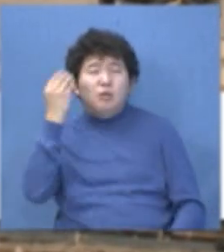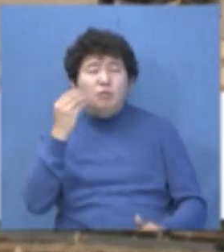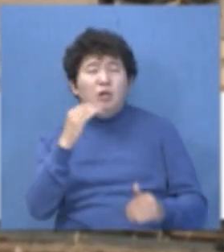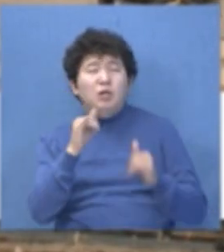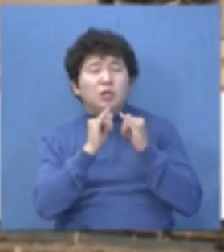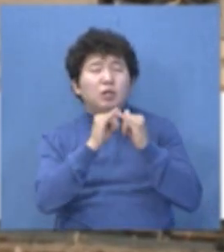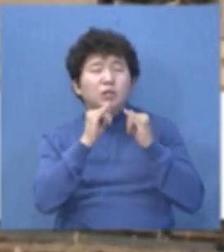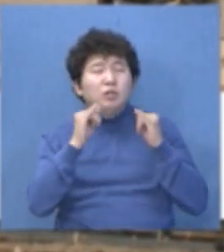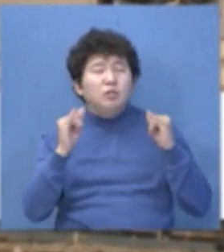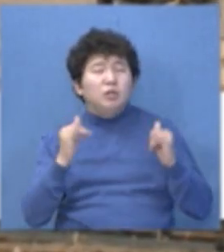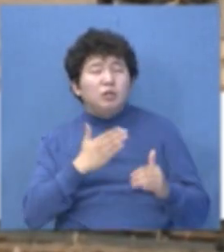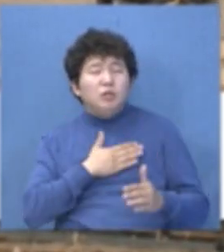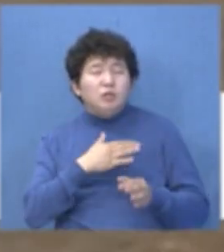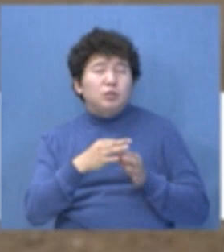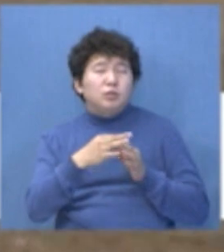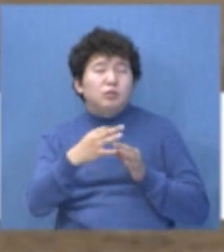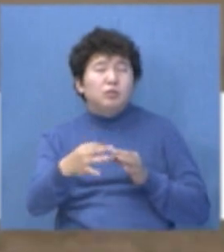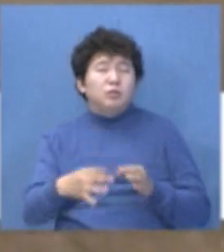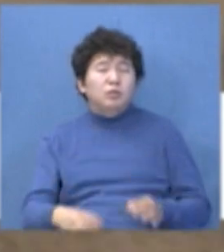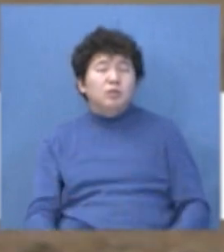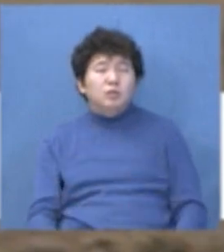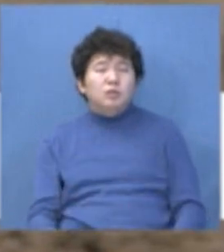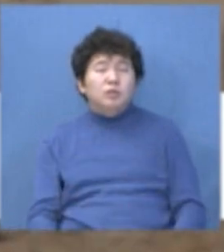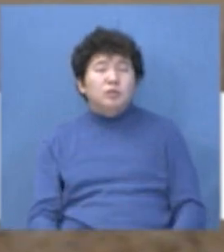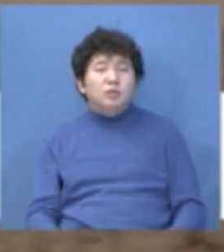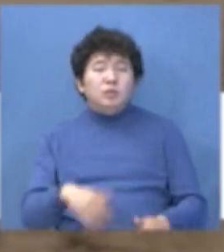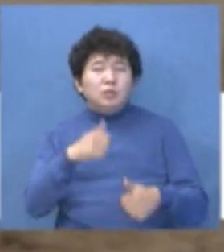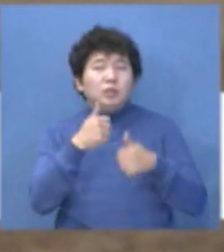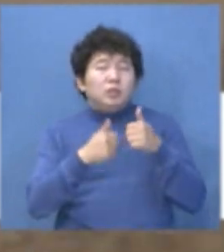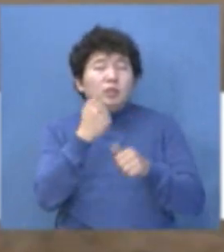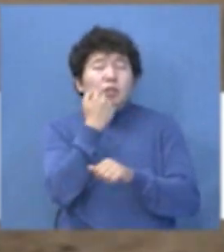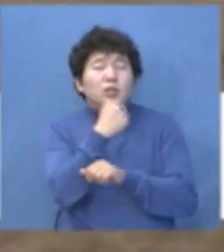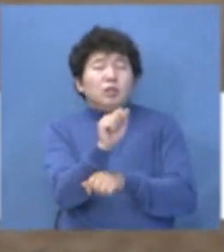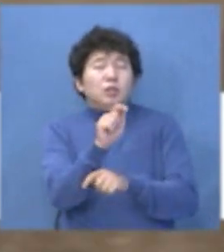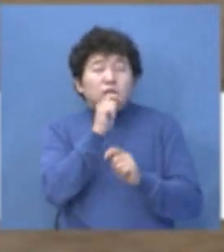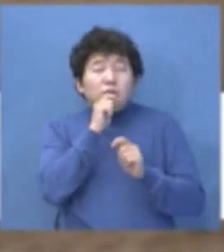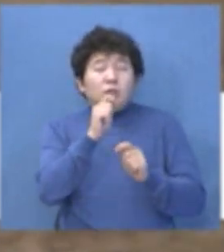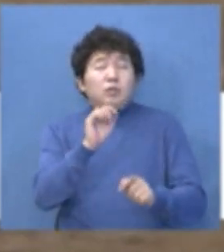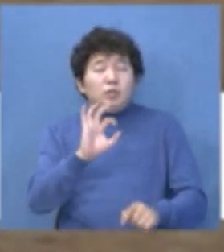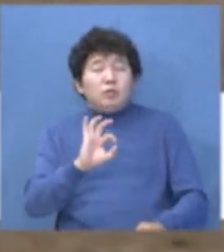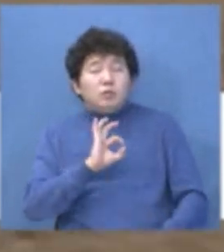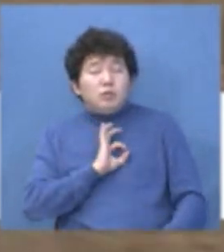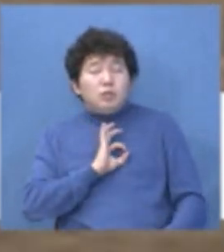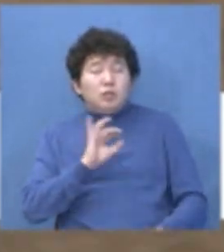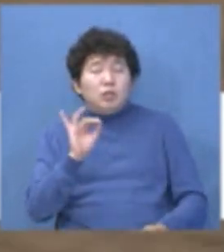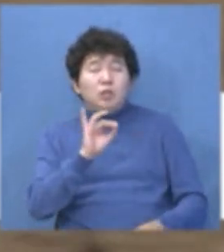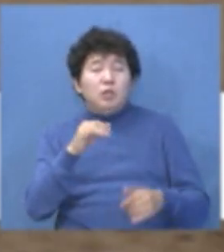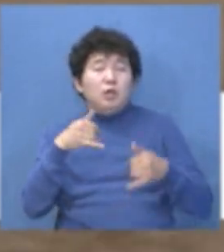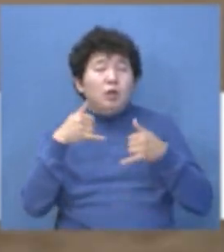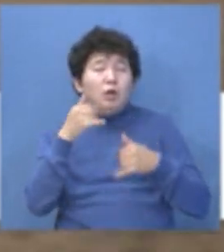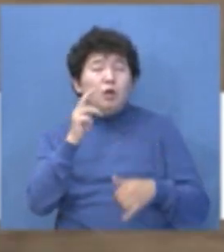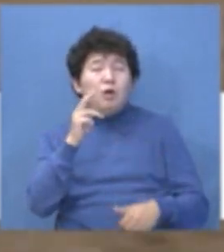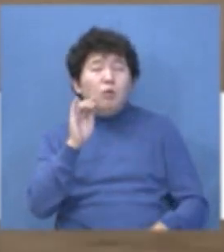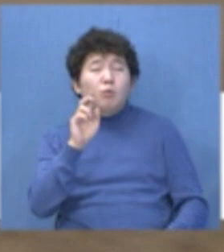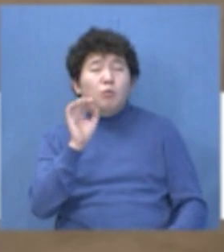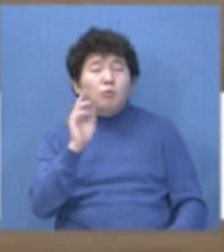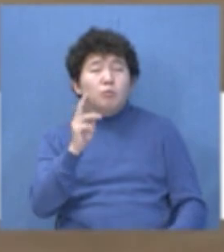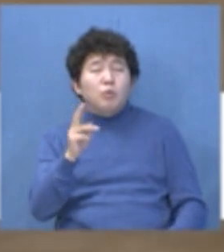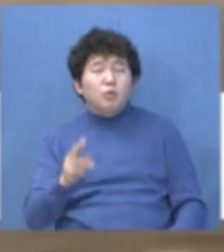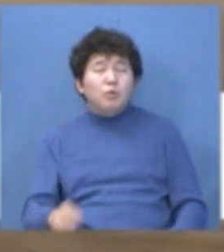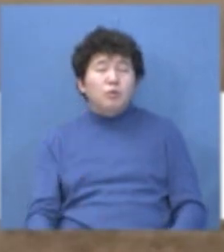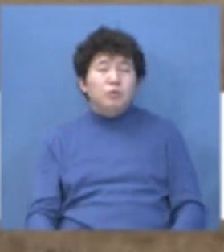в нашей области. На соревнованиях победителям вручили медали и кубки. Впереди у них напряженный